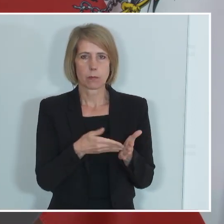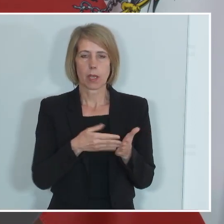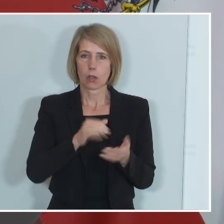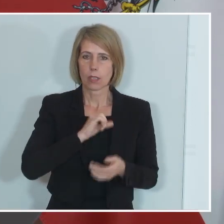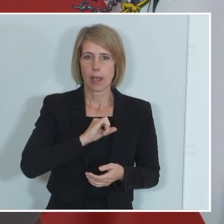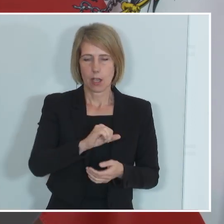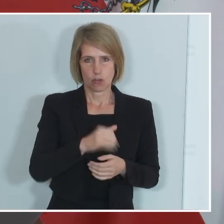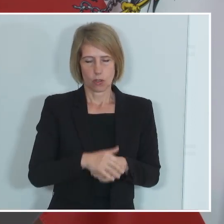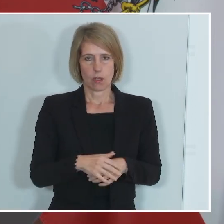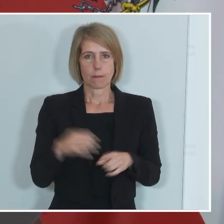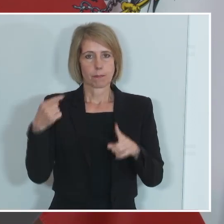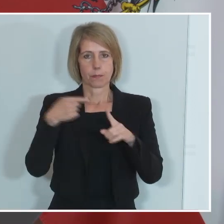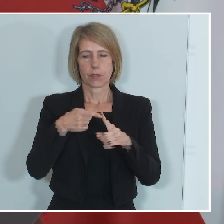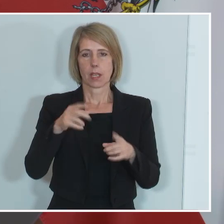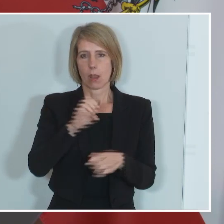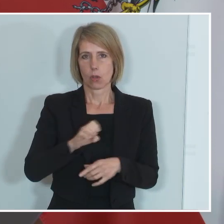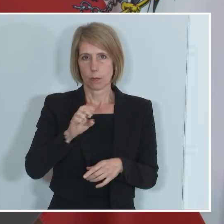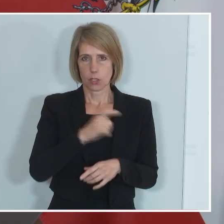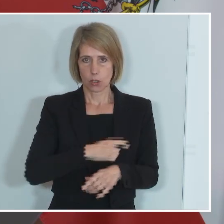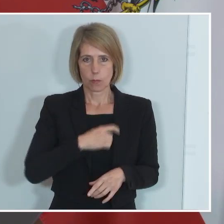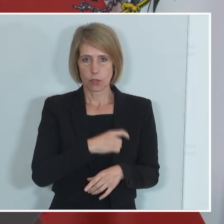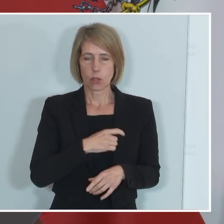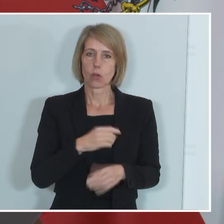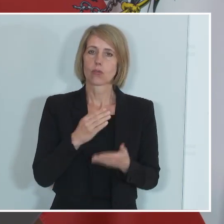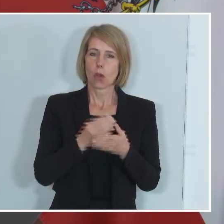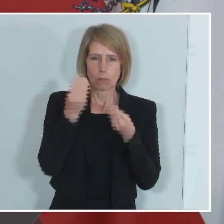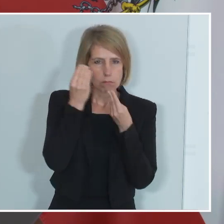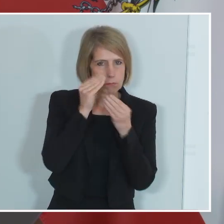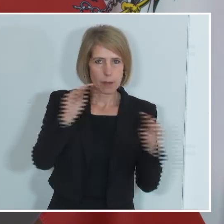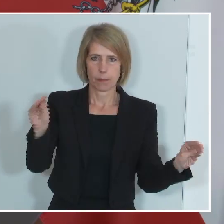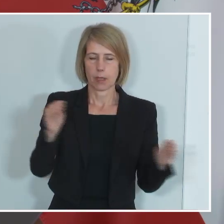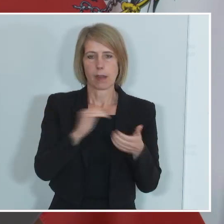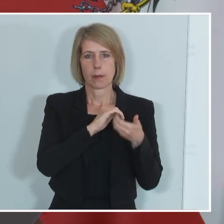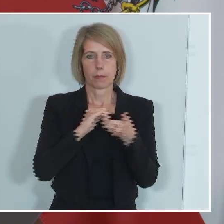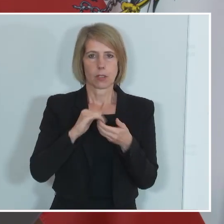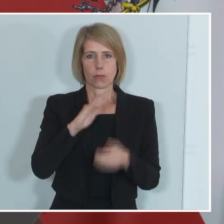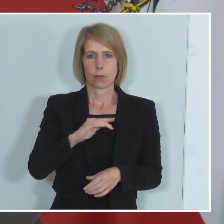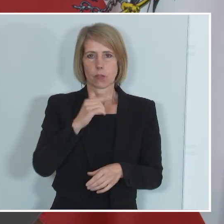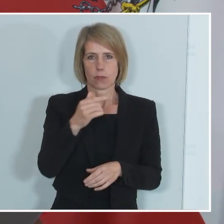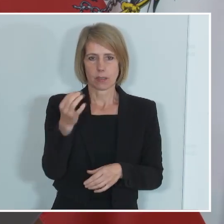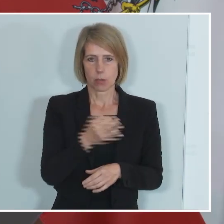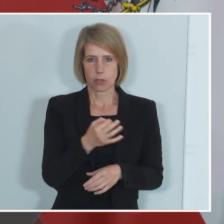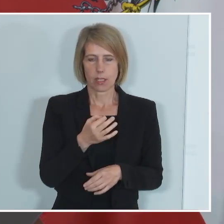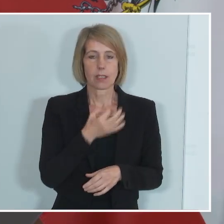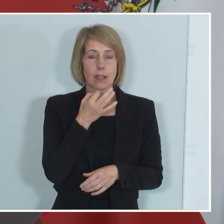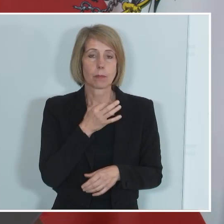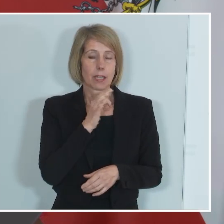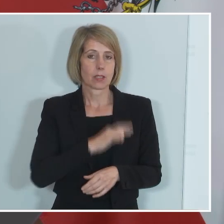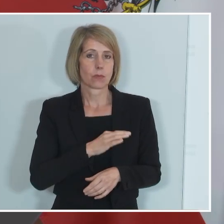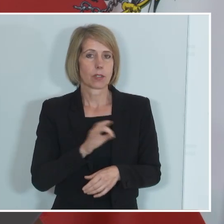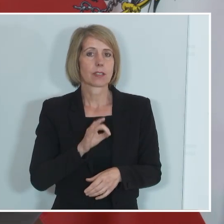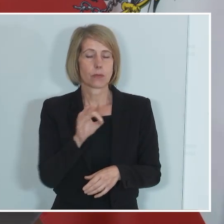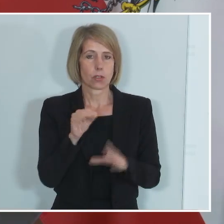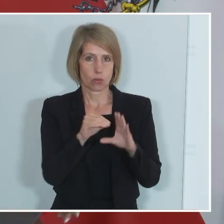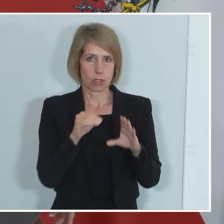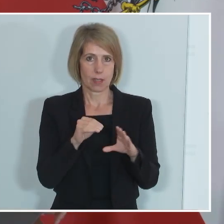die Erreichung des Ziels, das die Europäische Kommission auch ausgerufen hat, -25% der Berichtspflichten für die